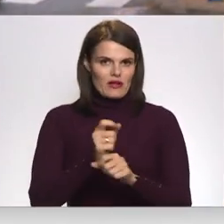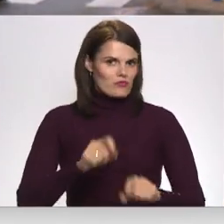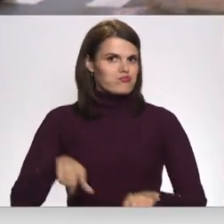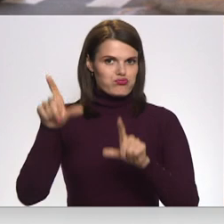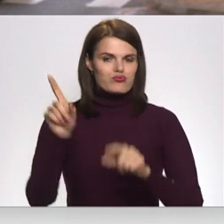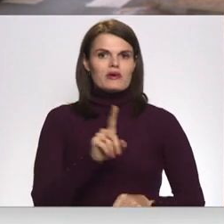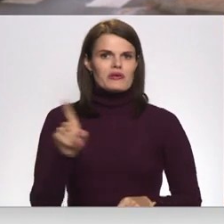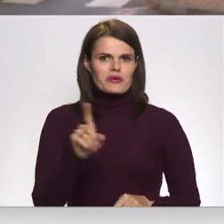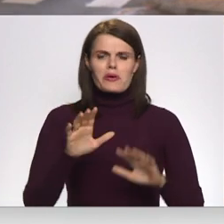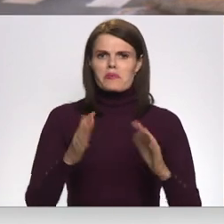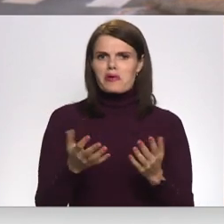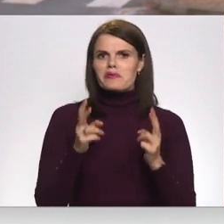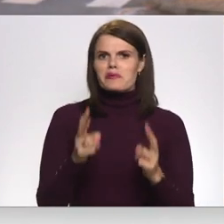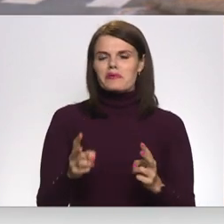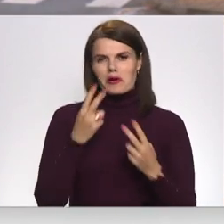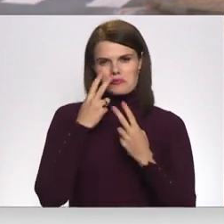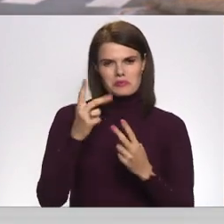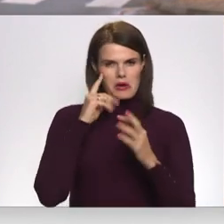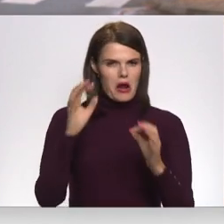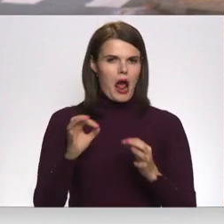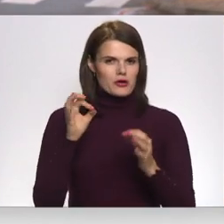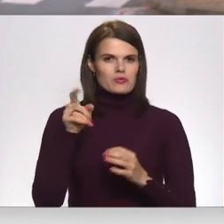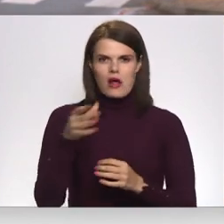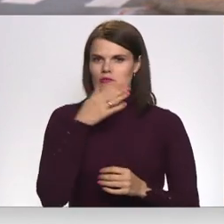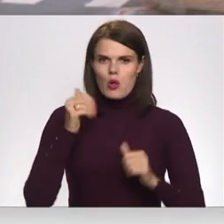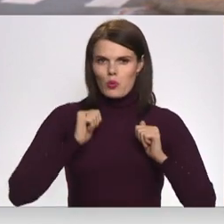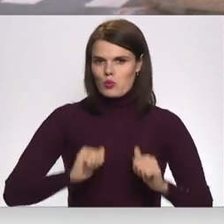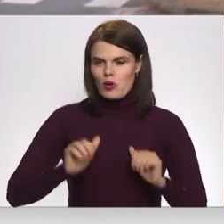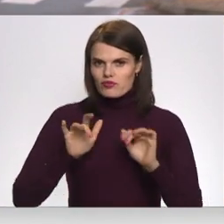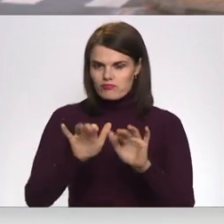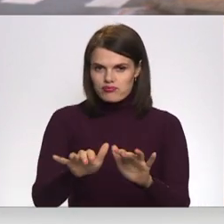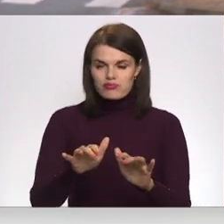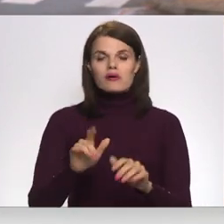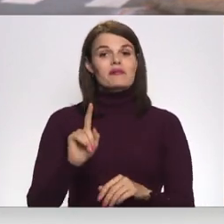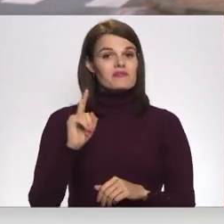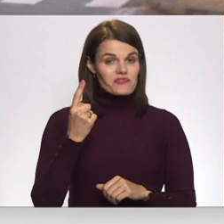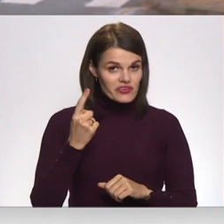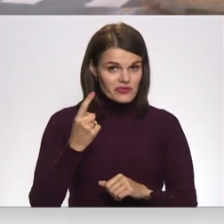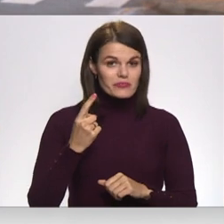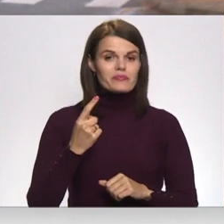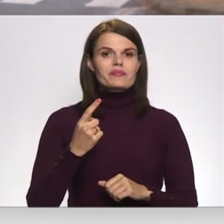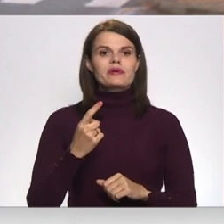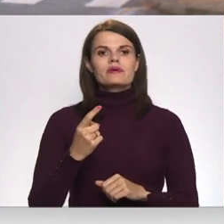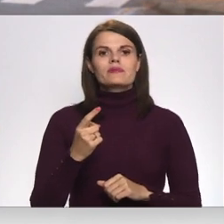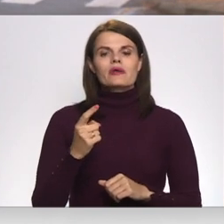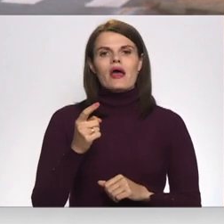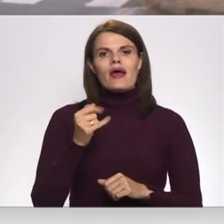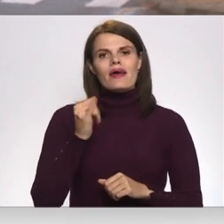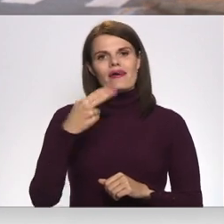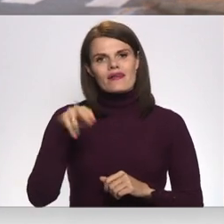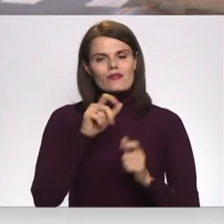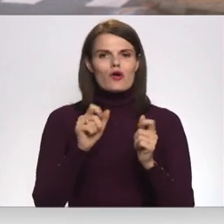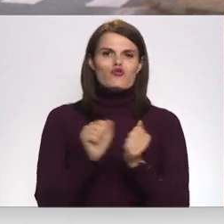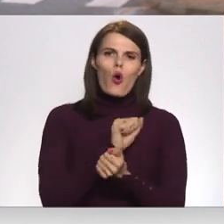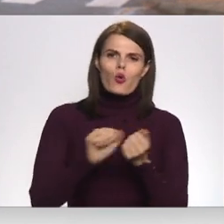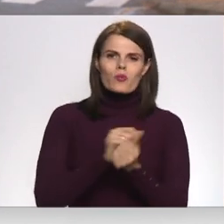jākļūst aizdomīgam par otras puses iespējams negodprātīgiem nolūkiem? Pirmkārt, identifikācijas dokumenta